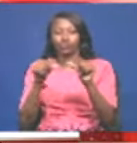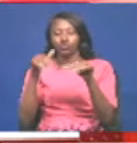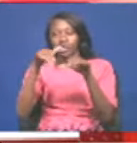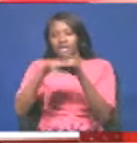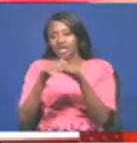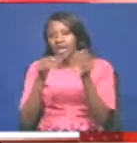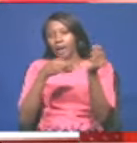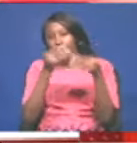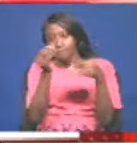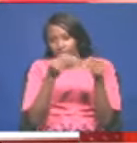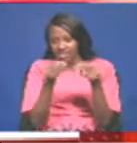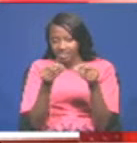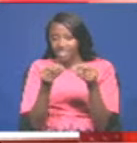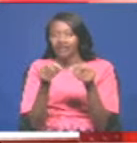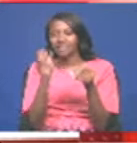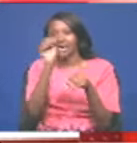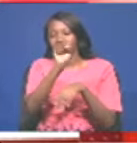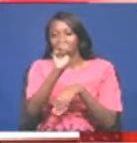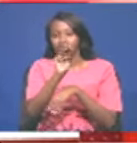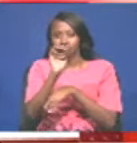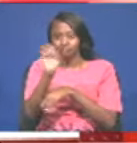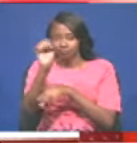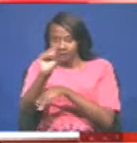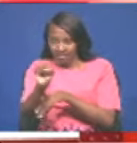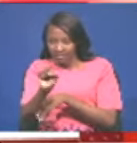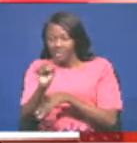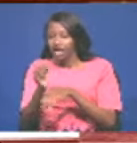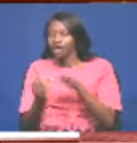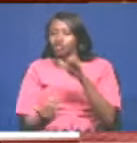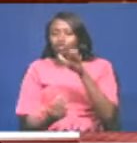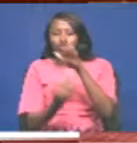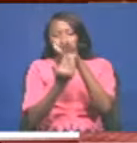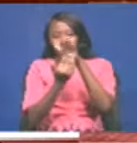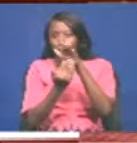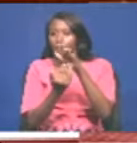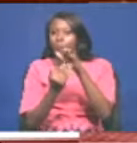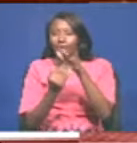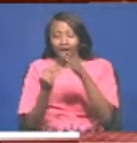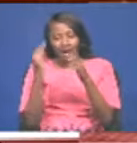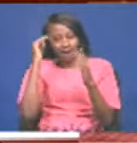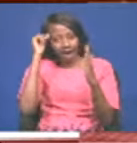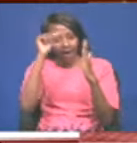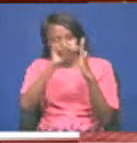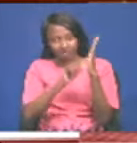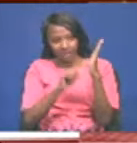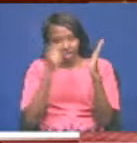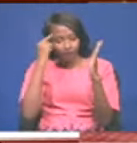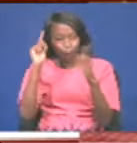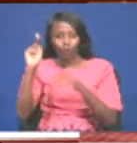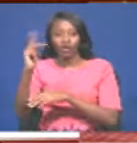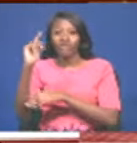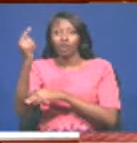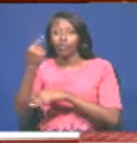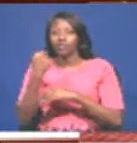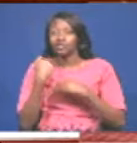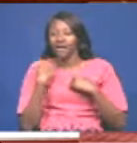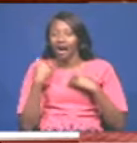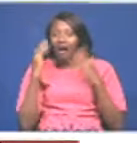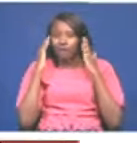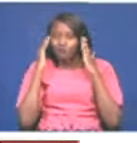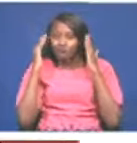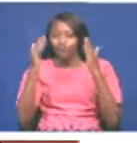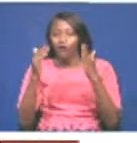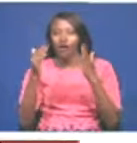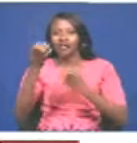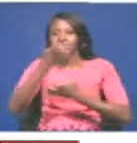ndogo, ambayo ni nguzo muhimu katika serikali ya mrengo wa Kenya Kwanza inayoangazia muundo wa uchumi wa kuwainua watu wenye mapato ya